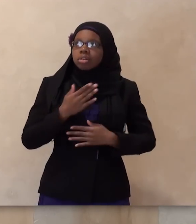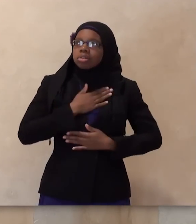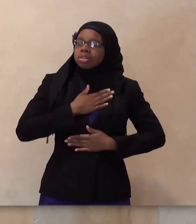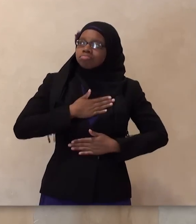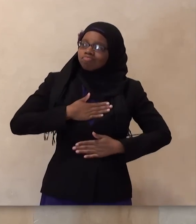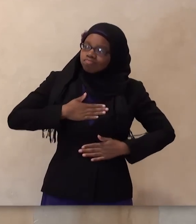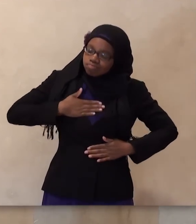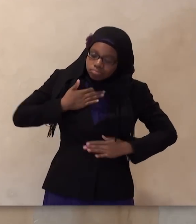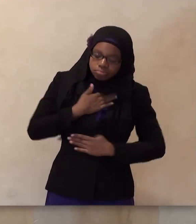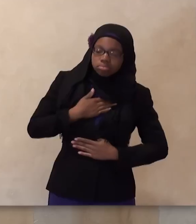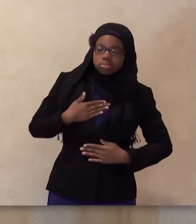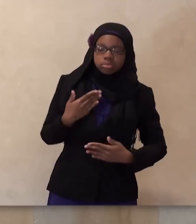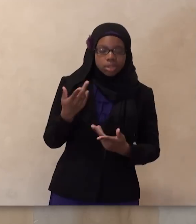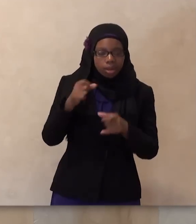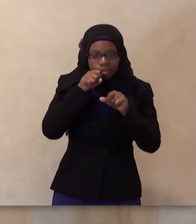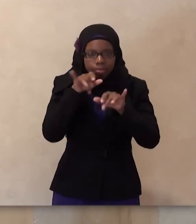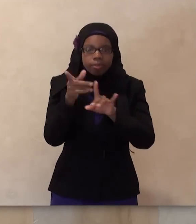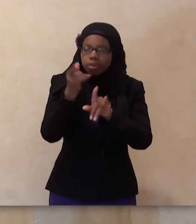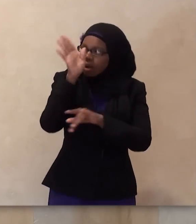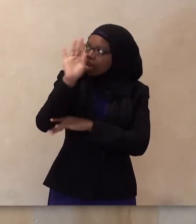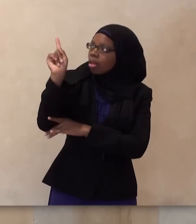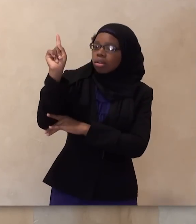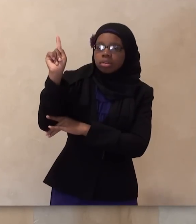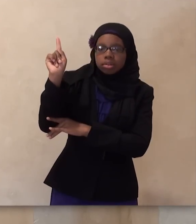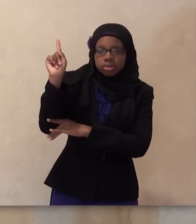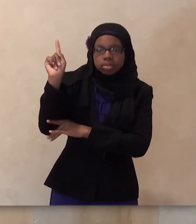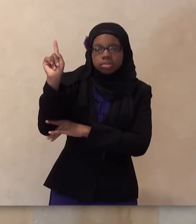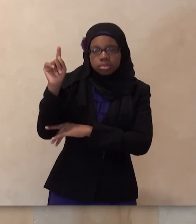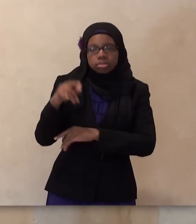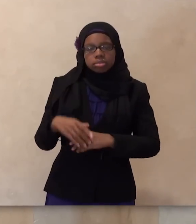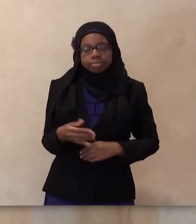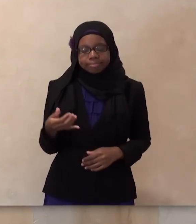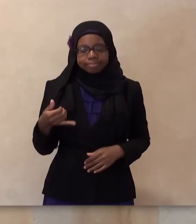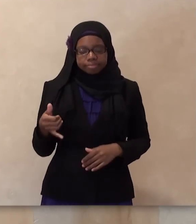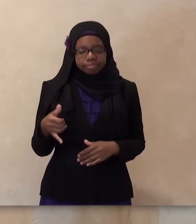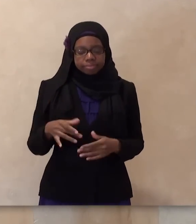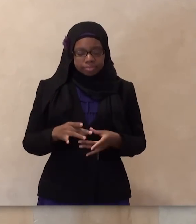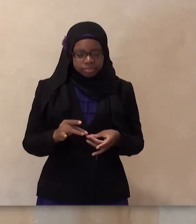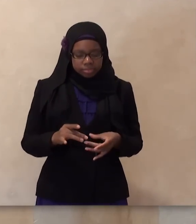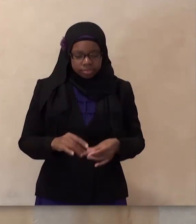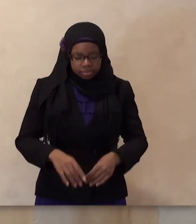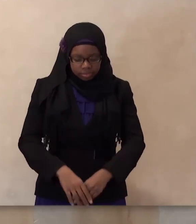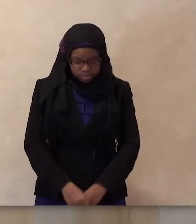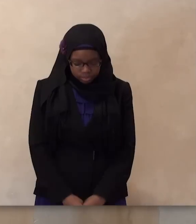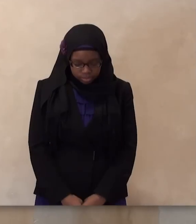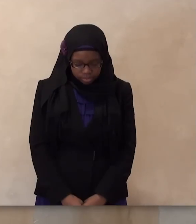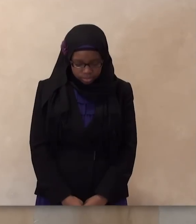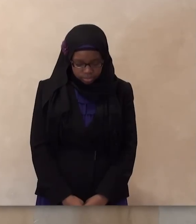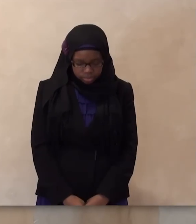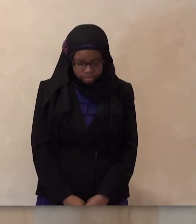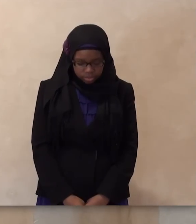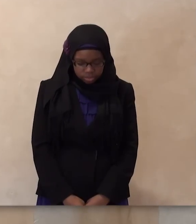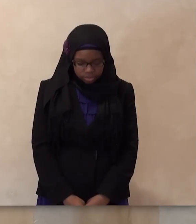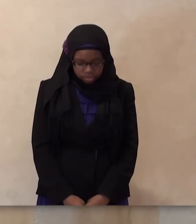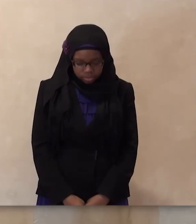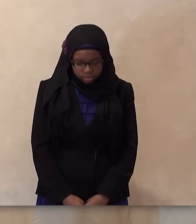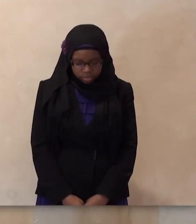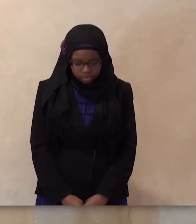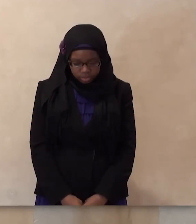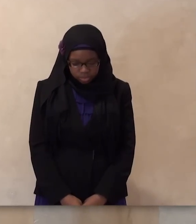from Allah subhanahu wa ta'ala. وَعَلَىٰ جَوَارِحِهِ إِنْقِيَادًا وَطَاعَةً. And also on his